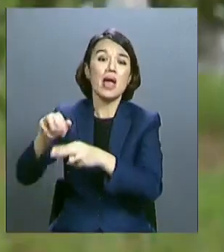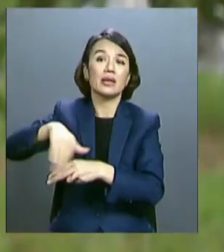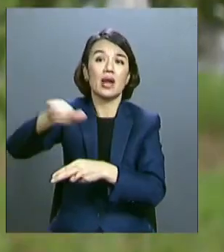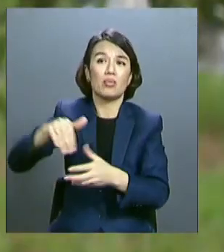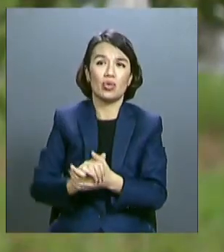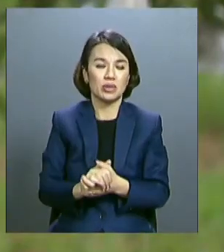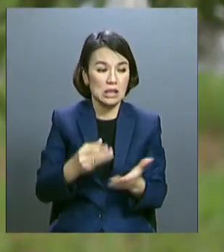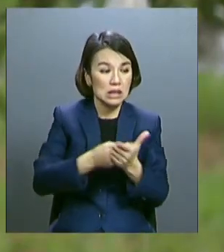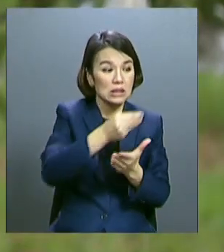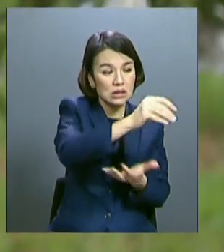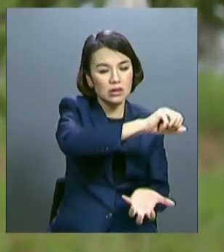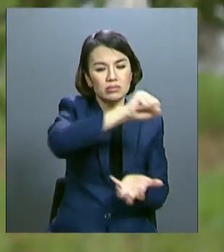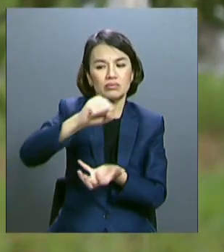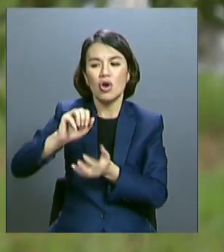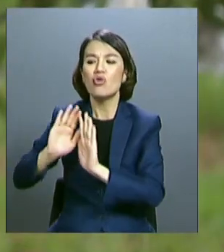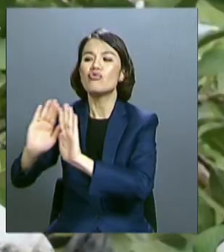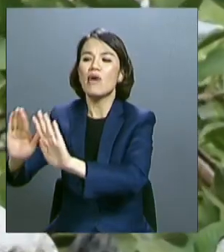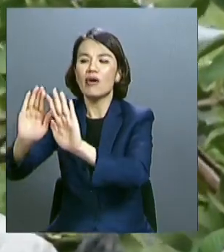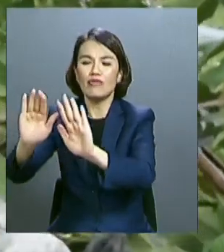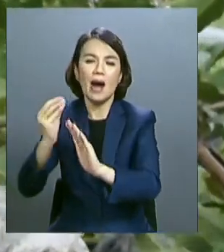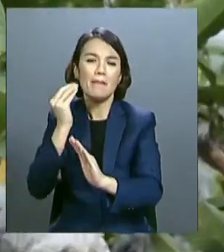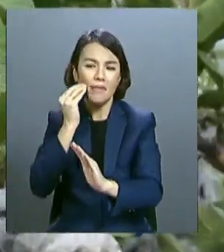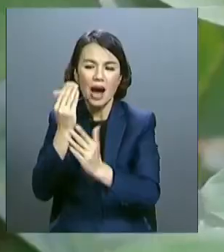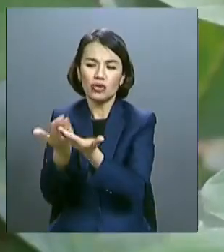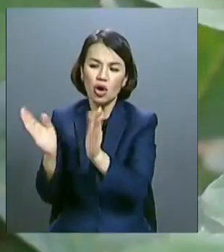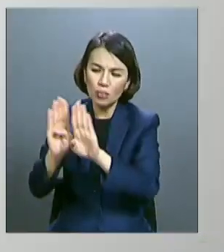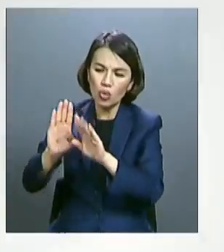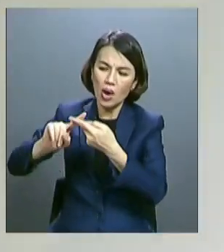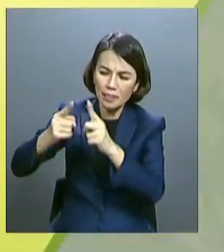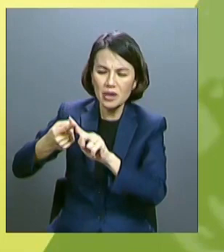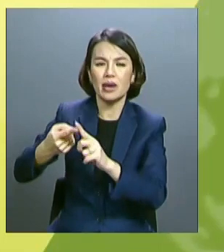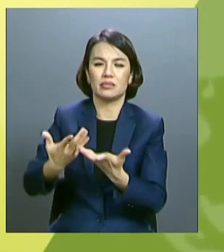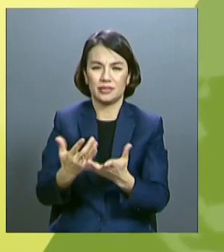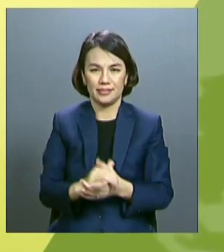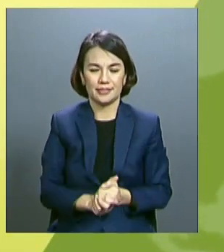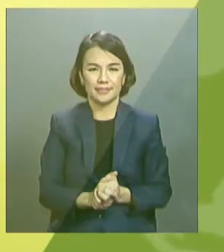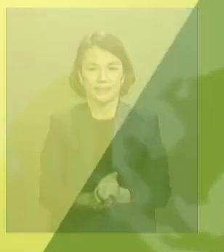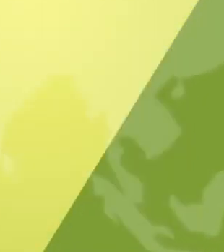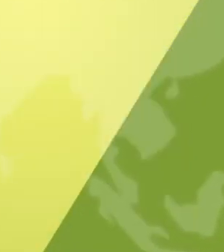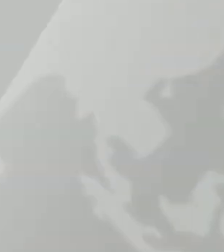ได้ด้วยค่ะติดไม้ติดมือกลับไปฝากคนที่บ้าน